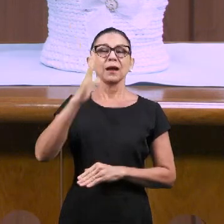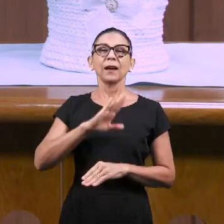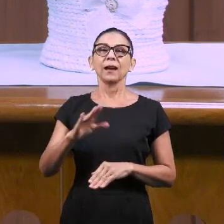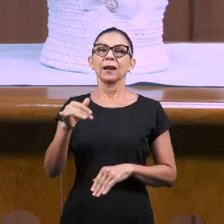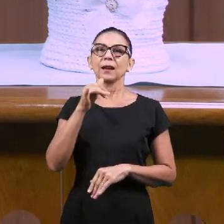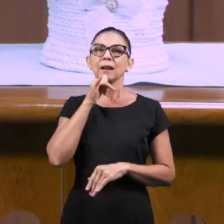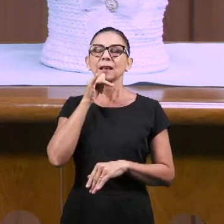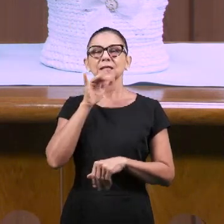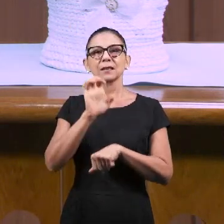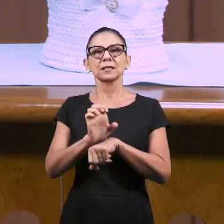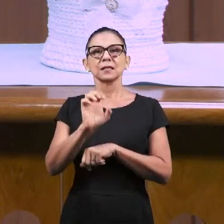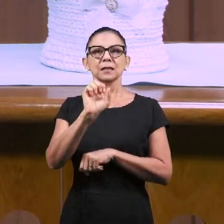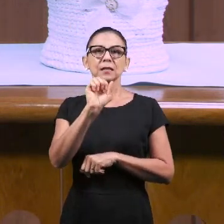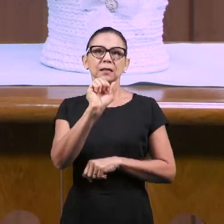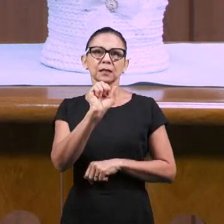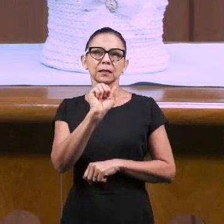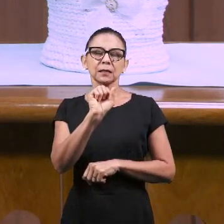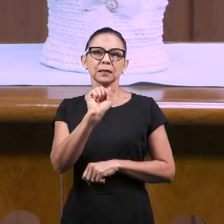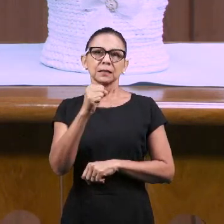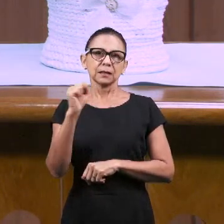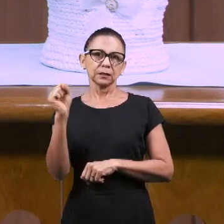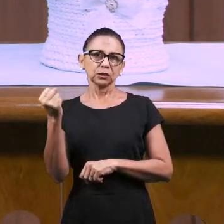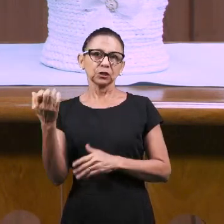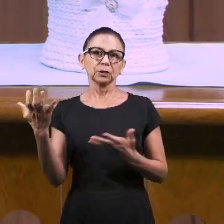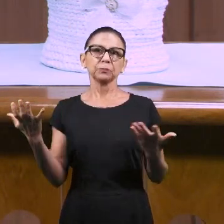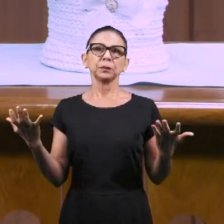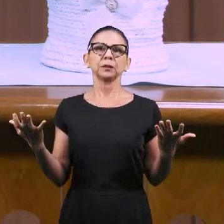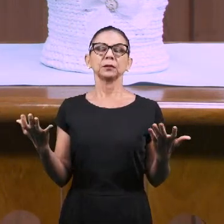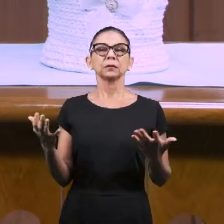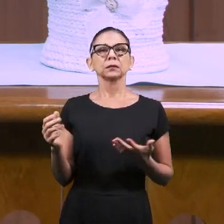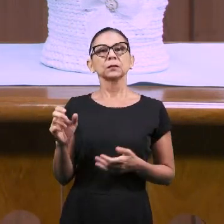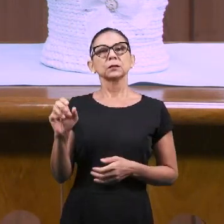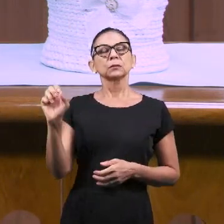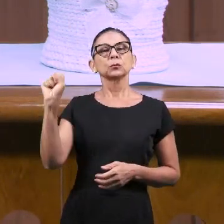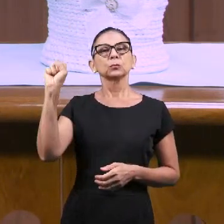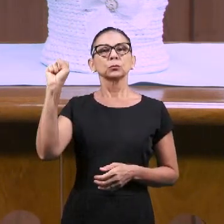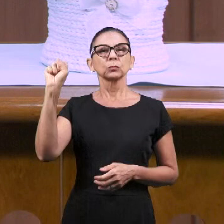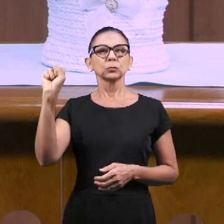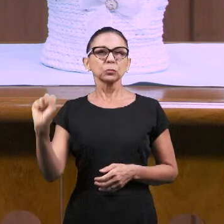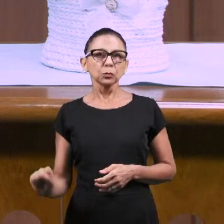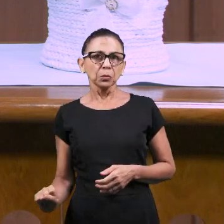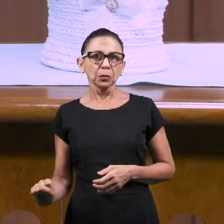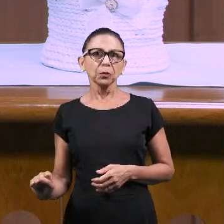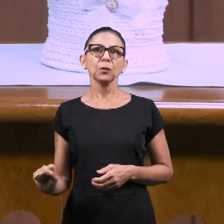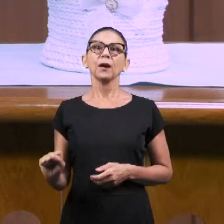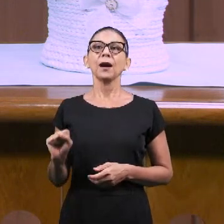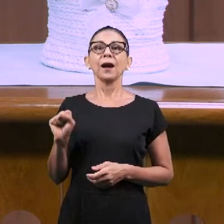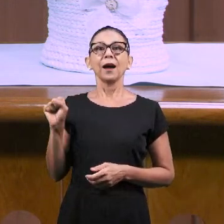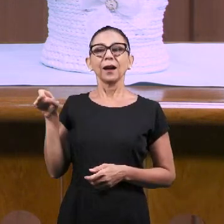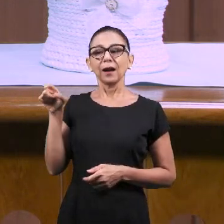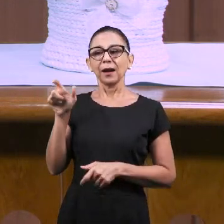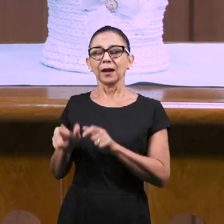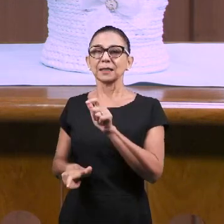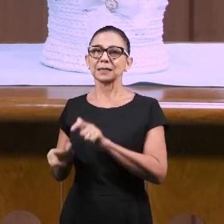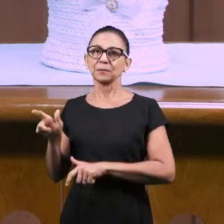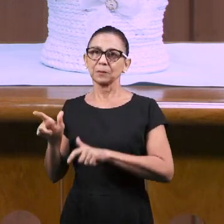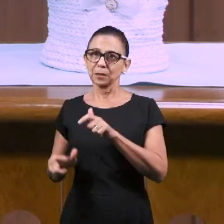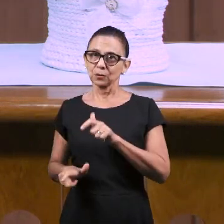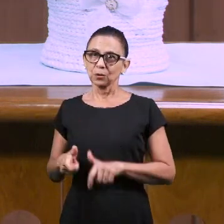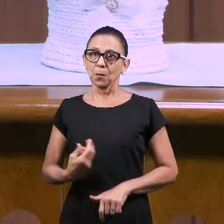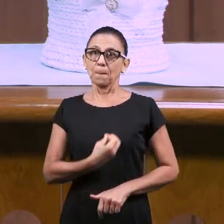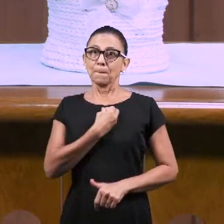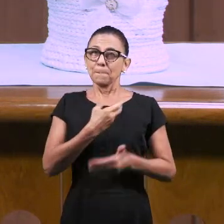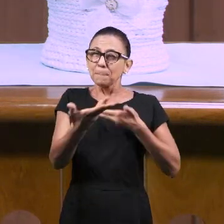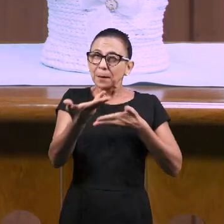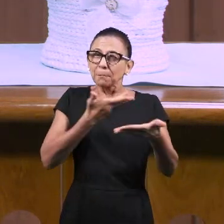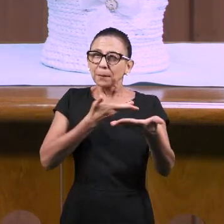cas de Sergipe, nous avons le cas de Rio Grande do Sul, où la participation est plus grande de